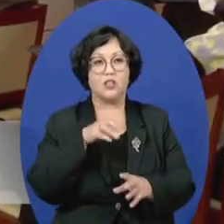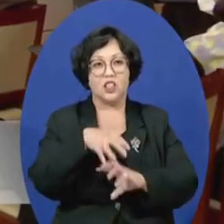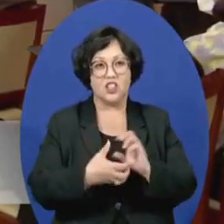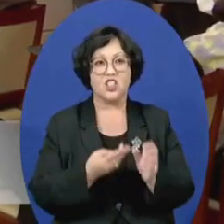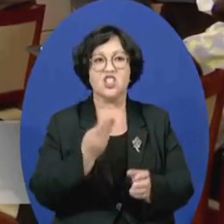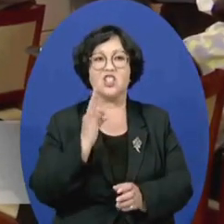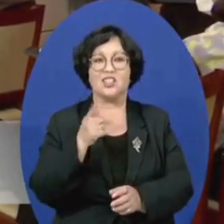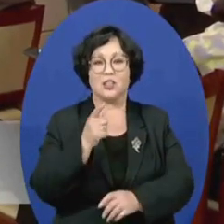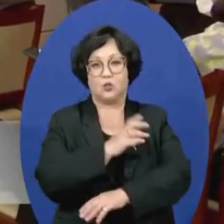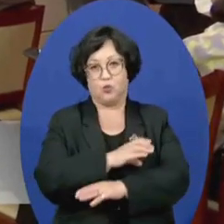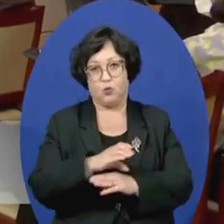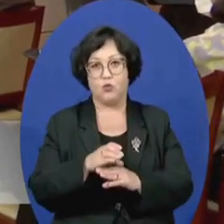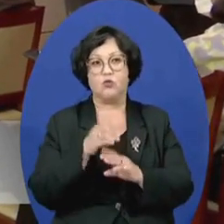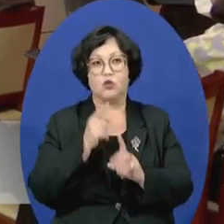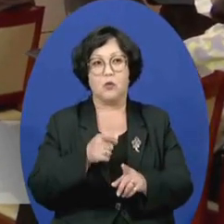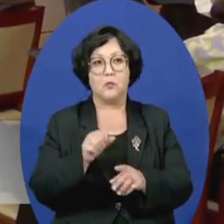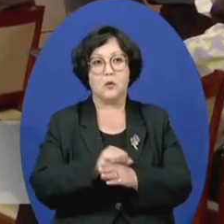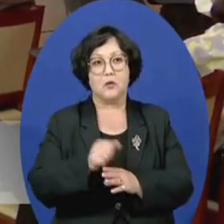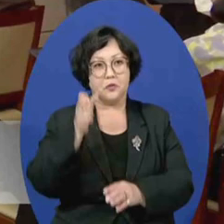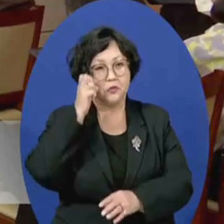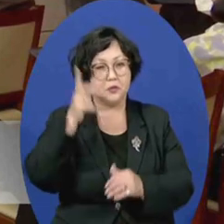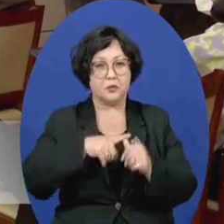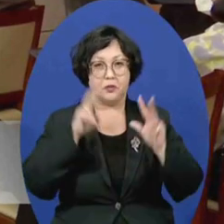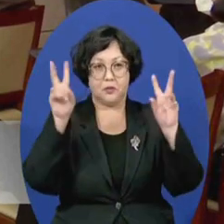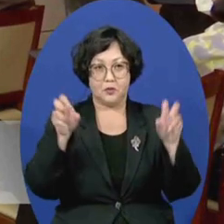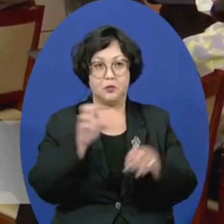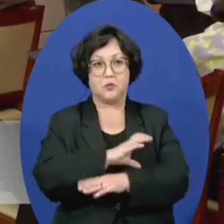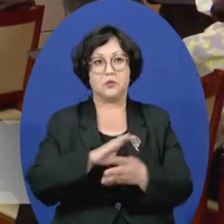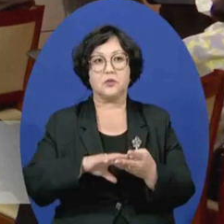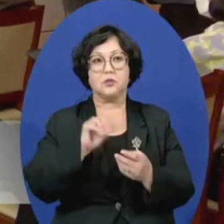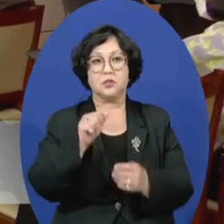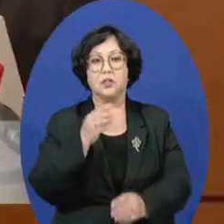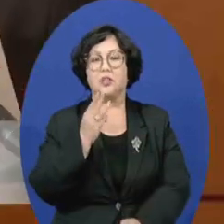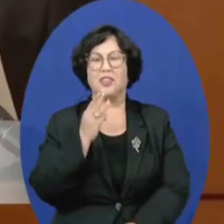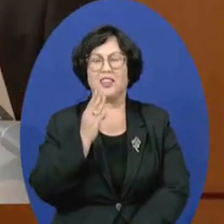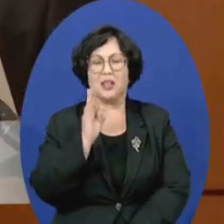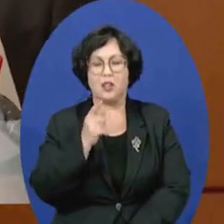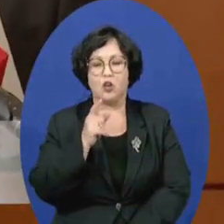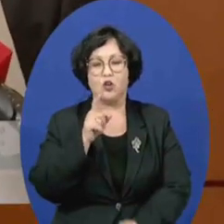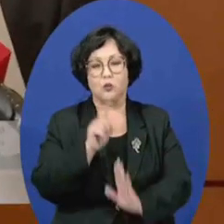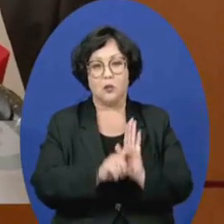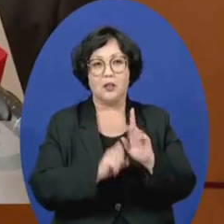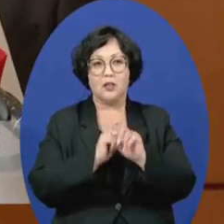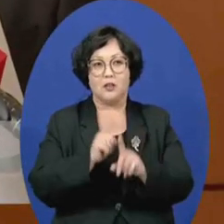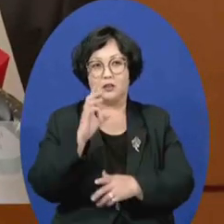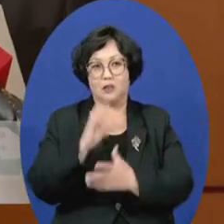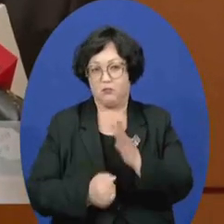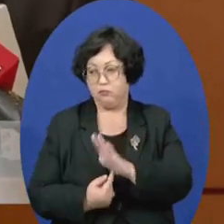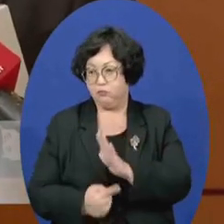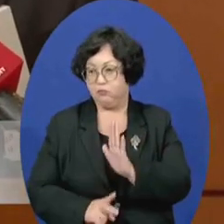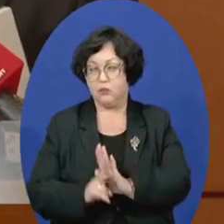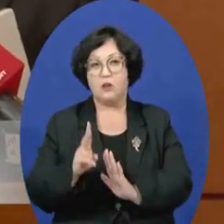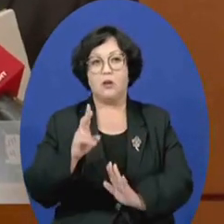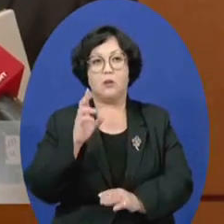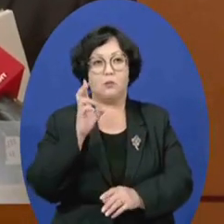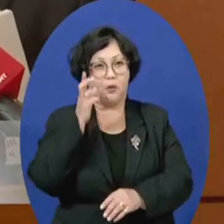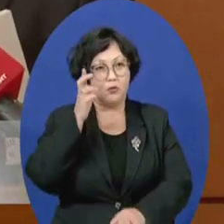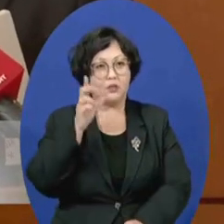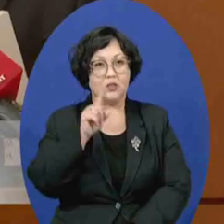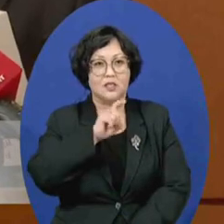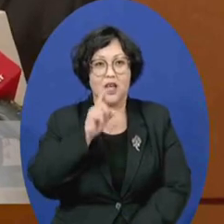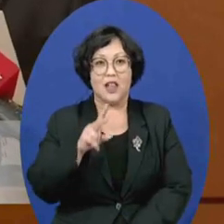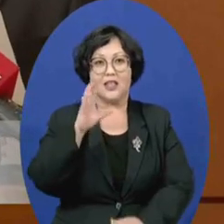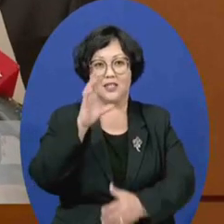байна. Эрхлэгчийн нэрэмжит тэтгэлэг төлбөрийг хэрэгжүүлэхэд чаардагдах санхүүжилтийг боловсролын зээлийн сангаар